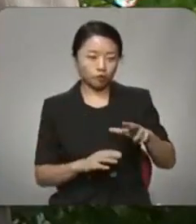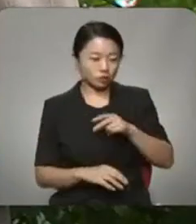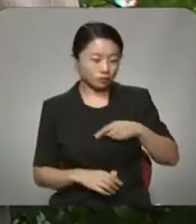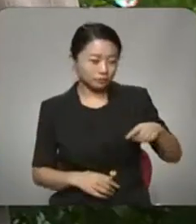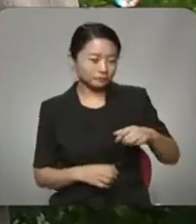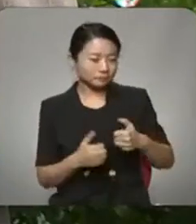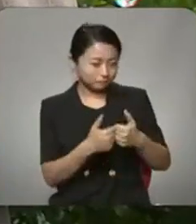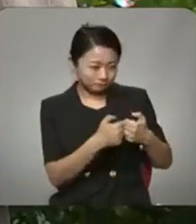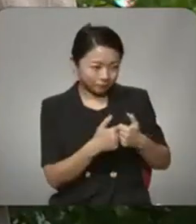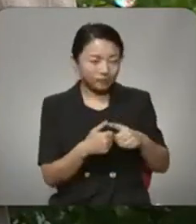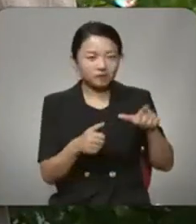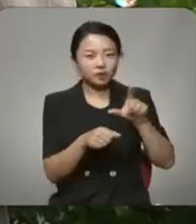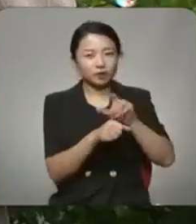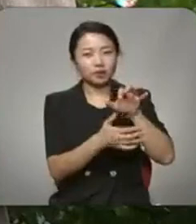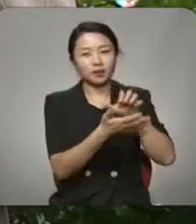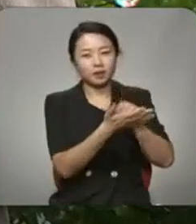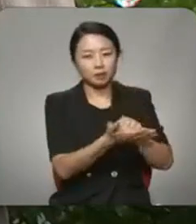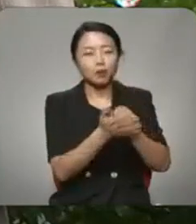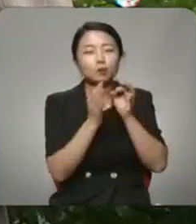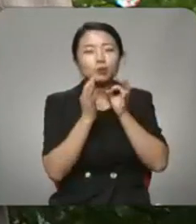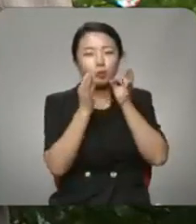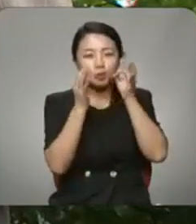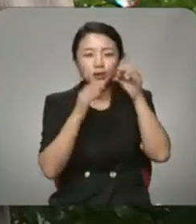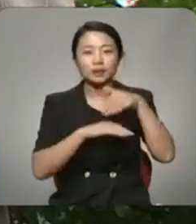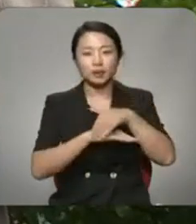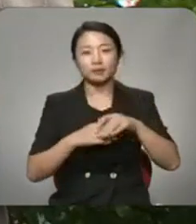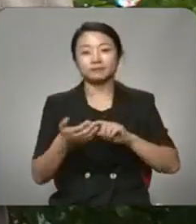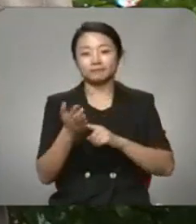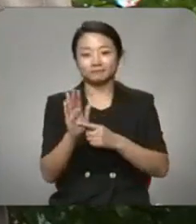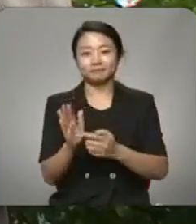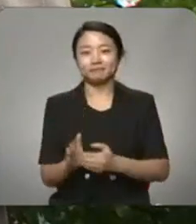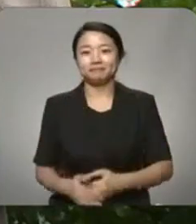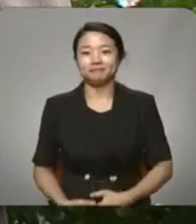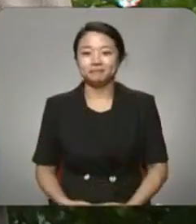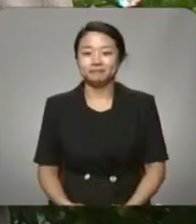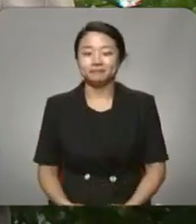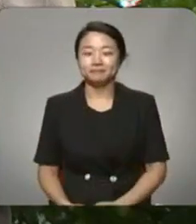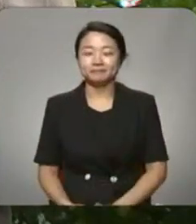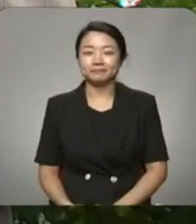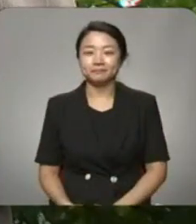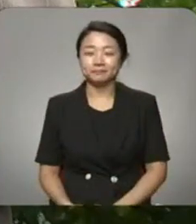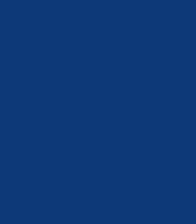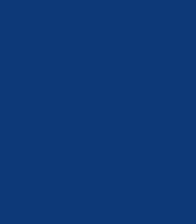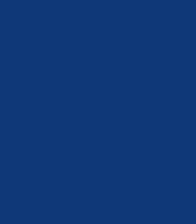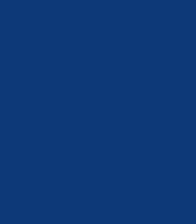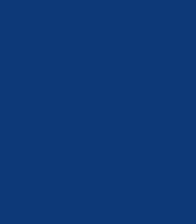공조해 최대한 필요한 예산을 확보하겠다는 전략입니다. KBS 뉴스 김문영입니다.